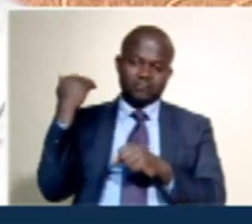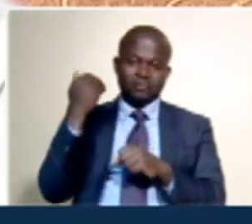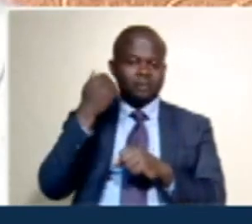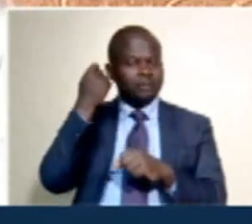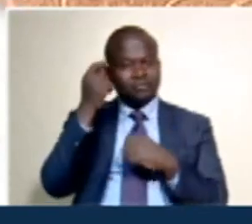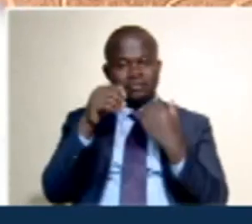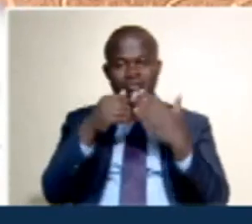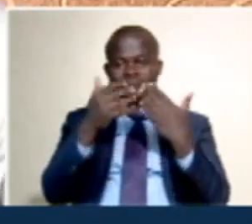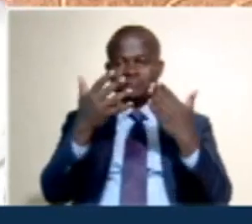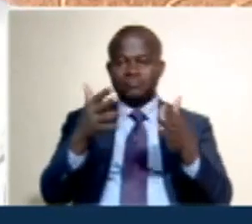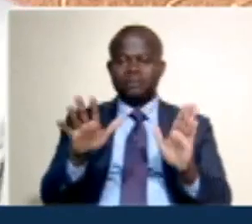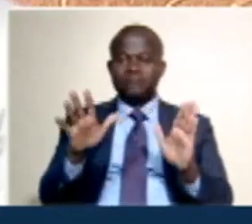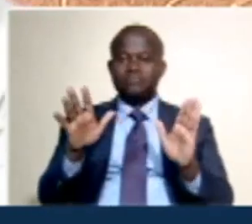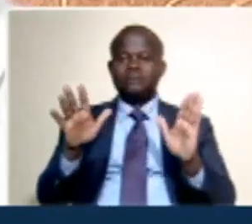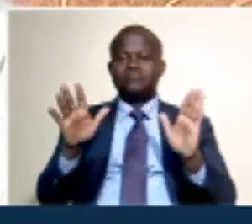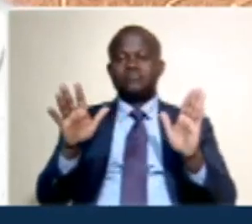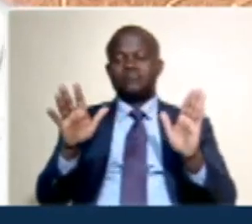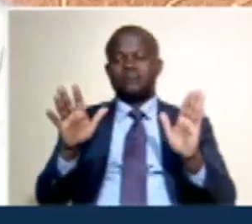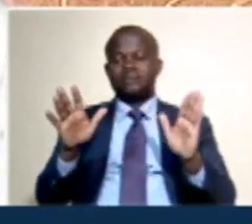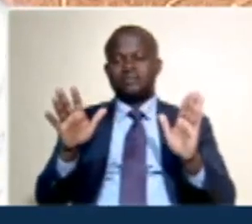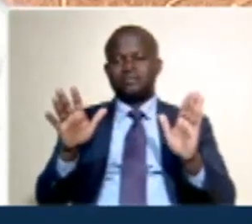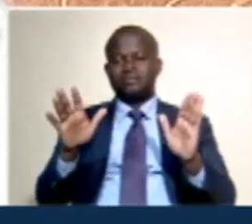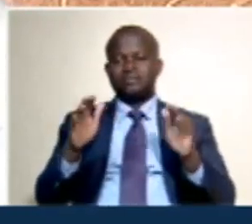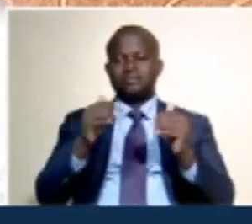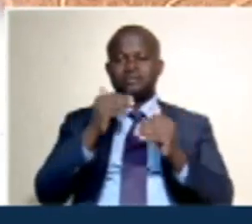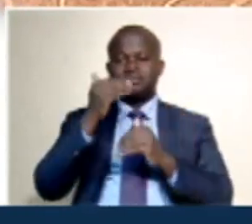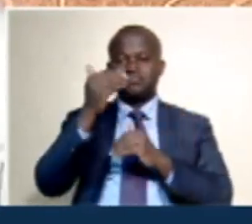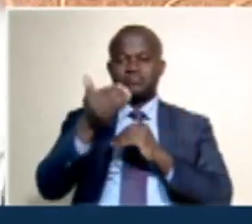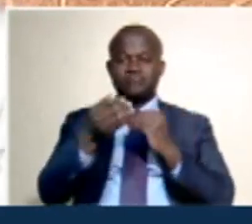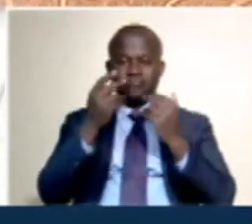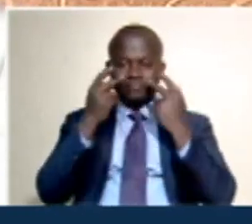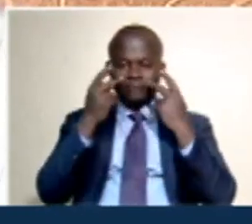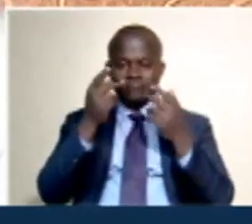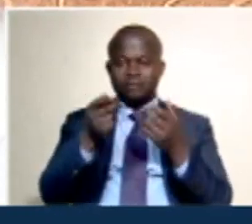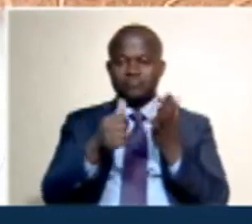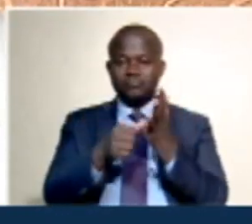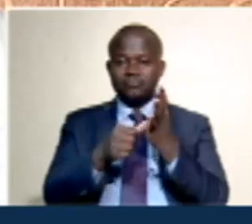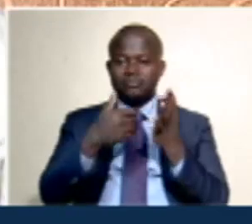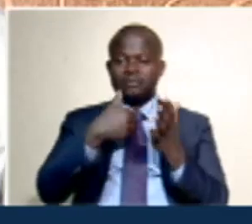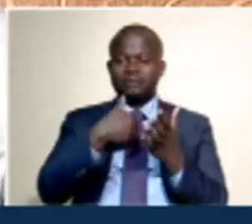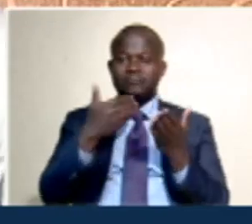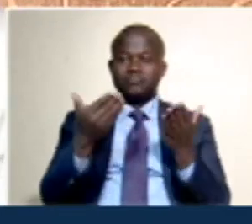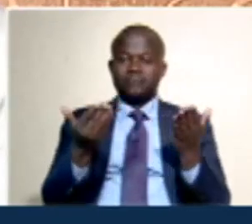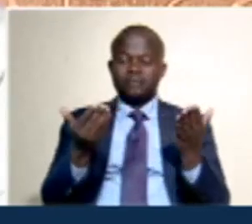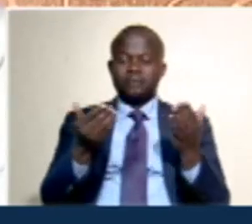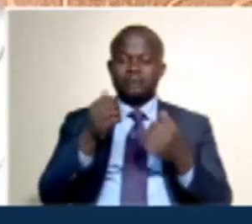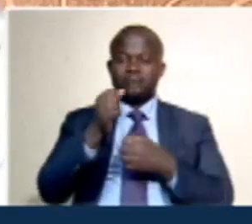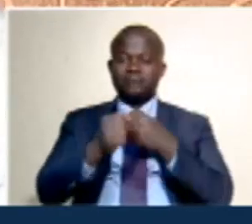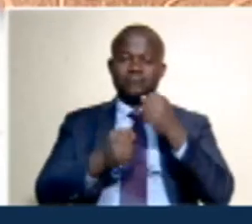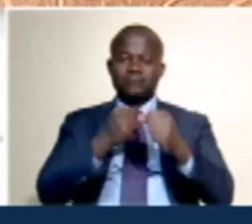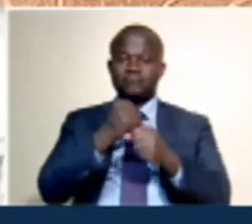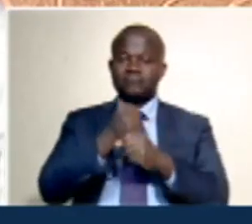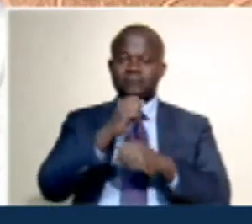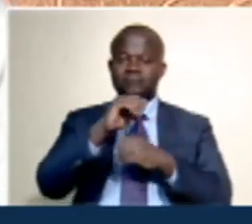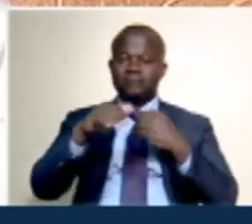umwaka nawurangije nubwo yabonye rero nyine icyo kigeragezo ndimo cy'iyo myaka y'iyo